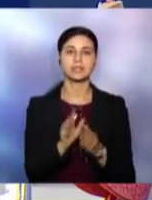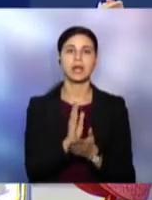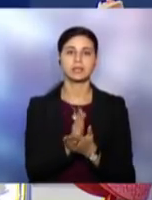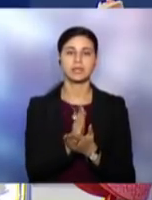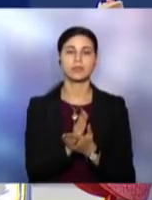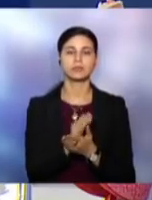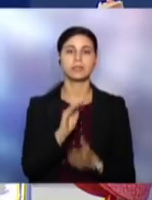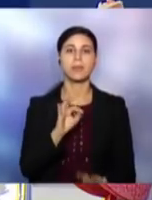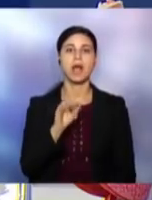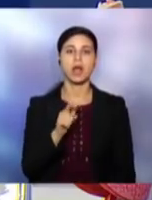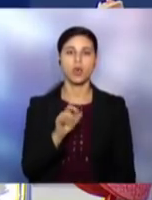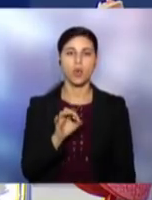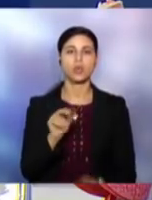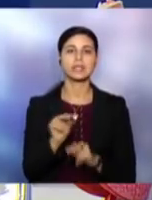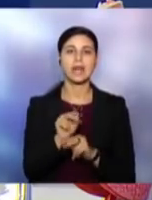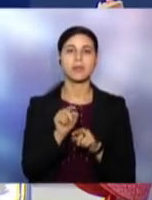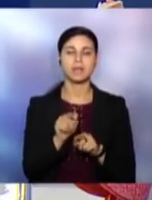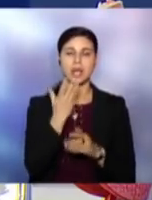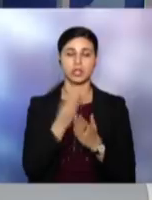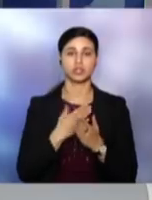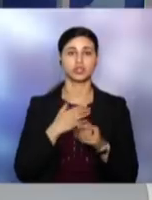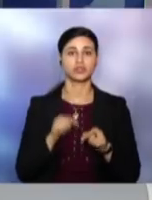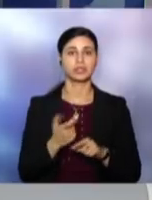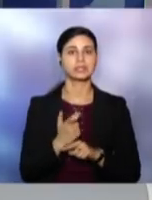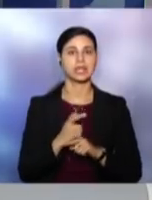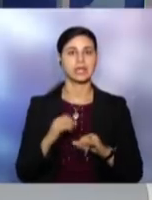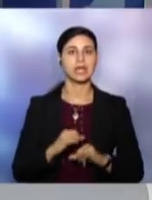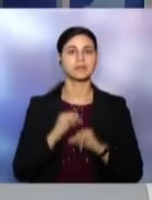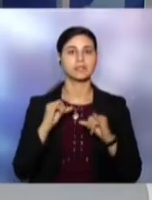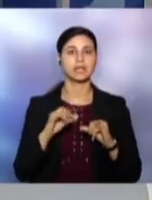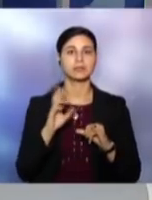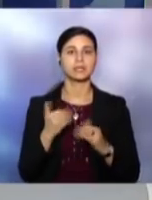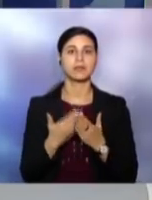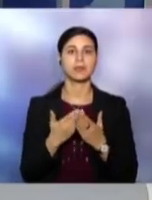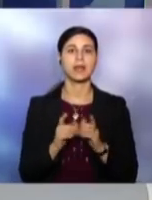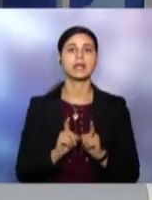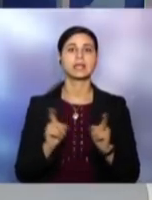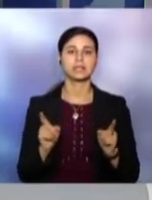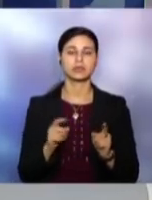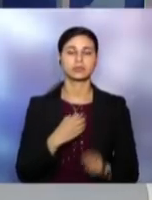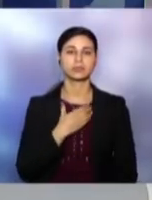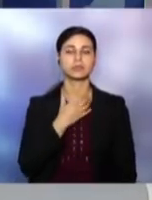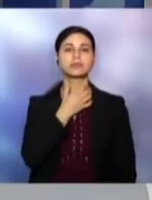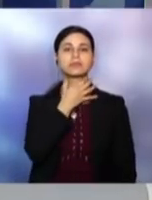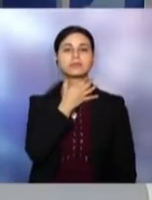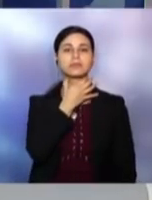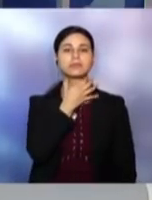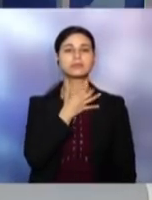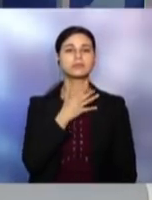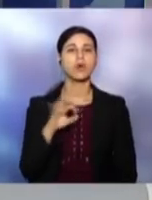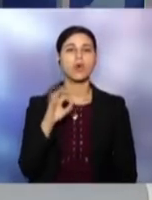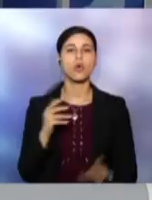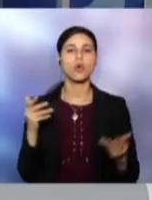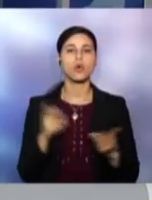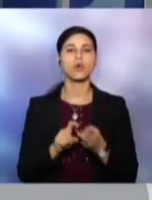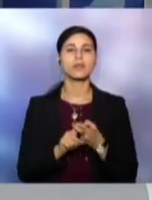არსებობს ფაგოთერაპია, რომელიც ჩვენთან ძალიან განვითარებულია და თქვათ განსაკუთრებით ზედა სასუნთქი ტრაქტის